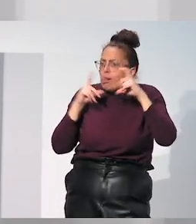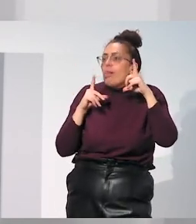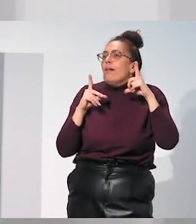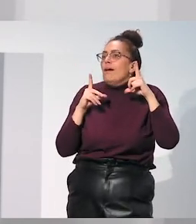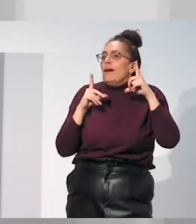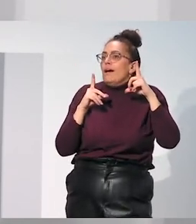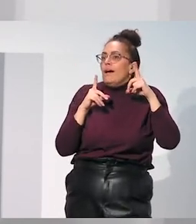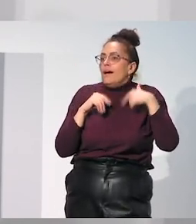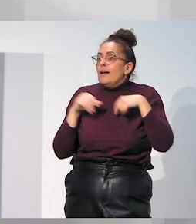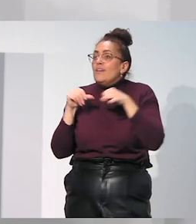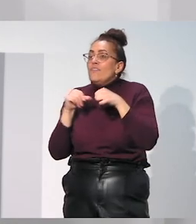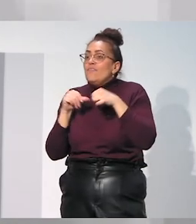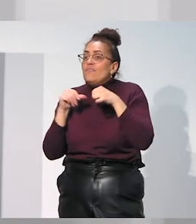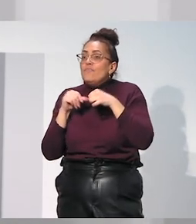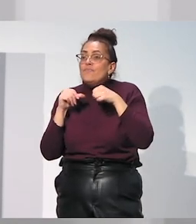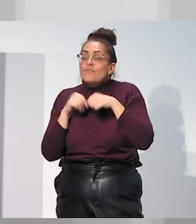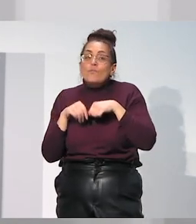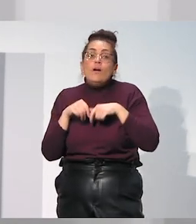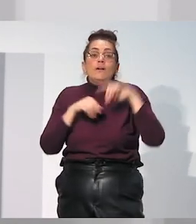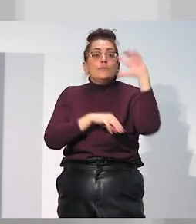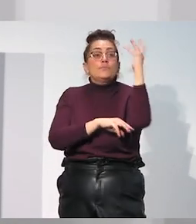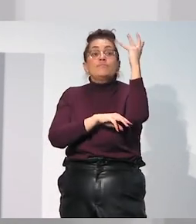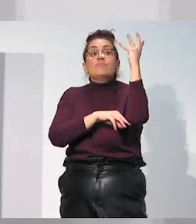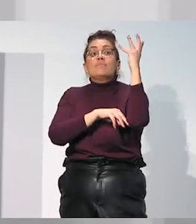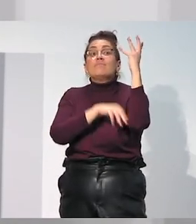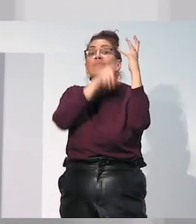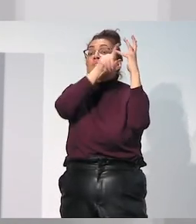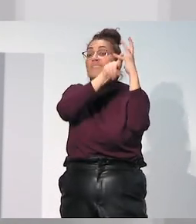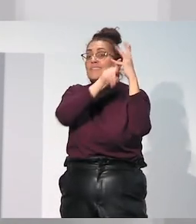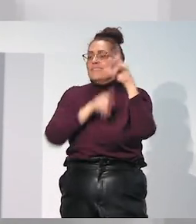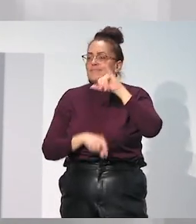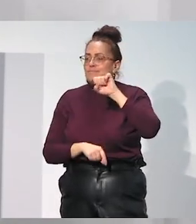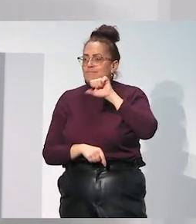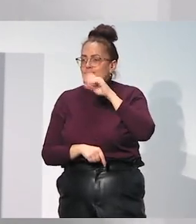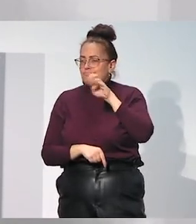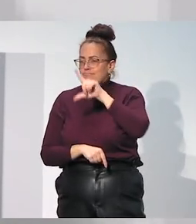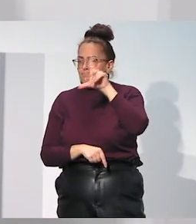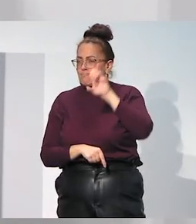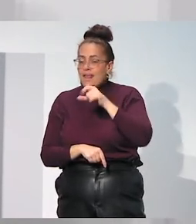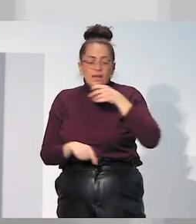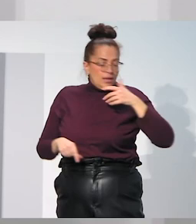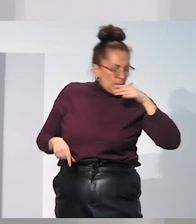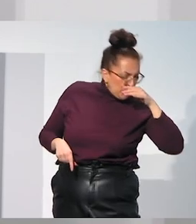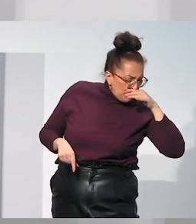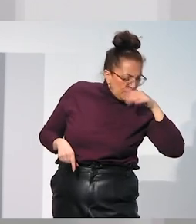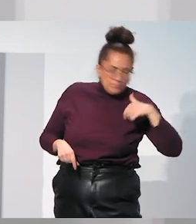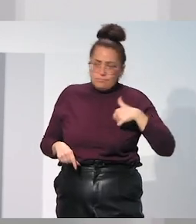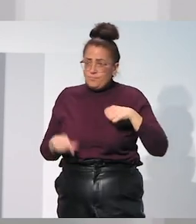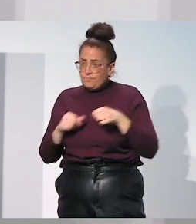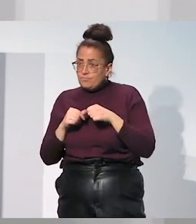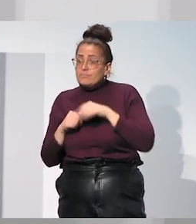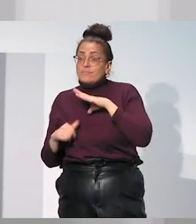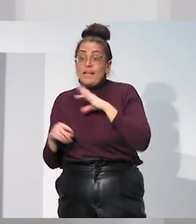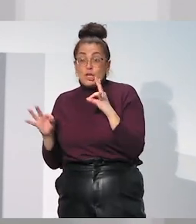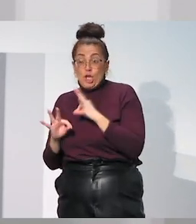Isabelle leur parle d'en haut, de l'arbre. C'est la tante Jeanne, sa tante à lui, de son côté,